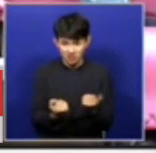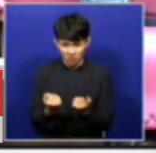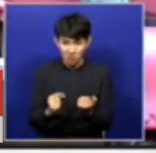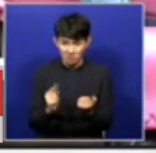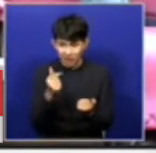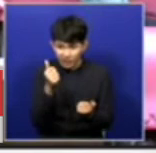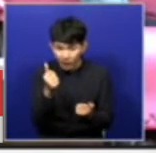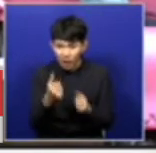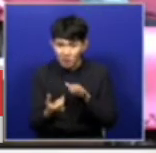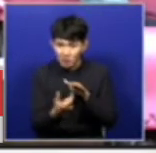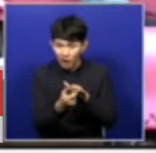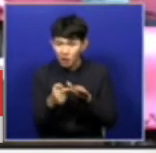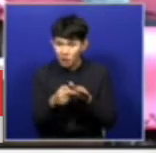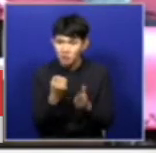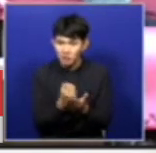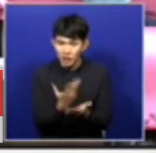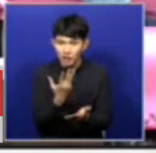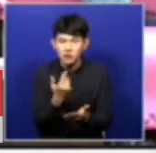พาะป้าย